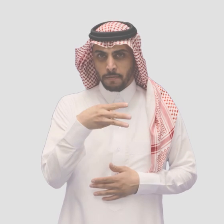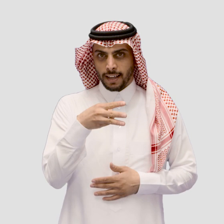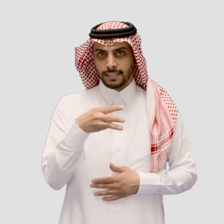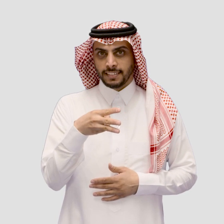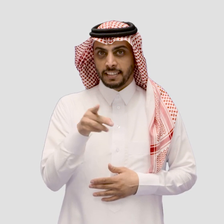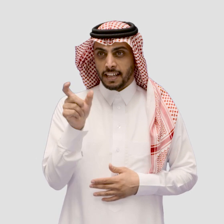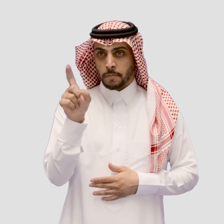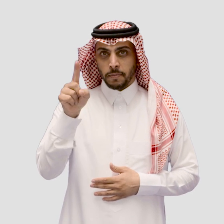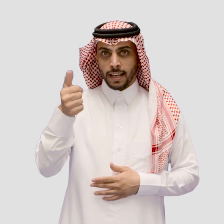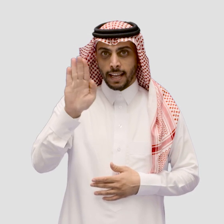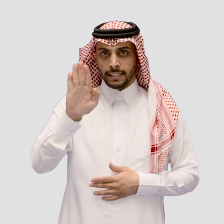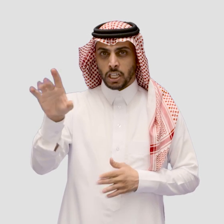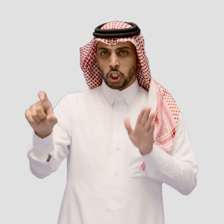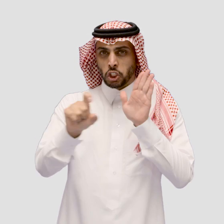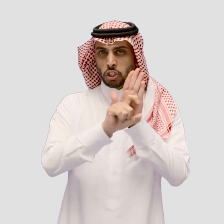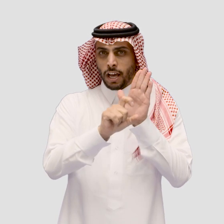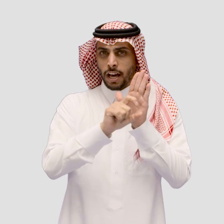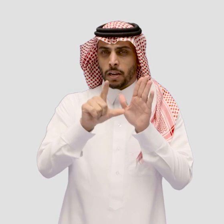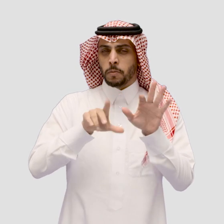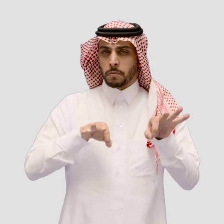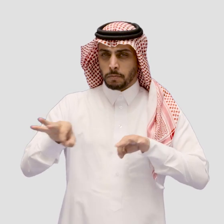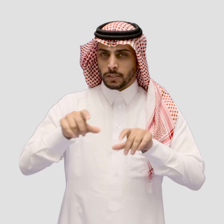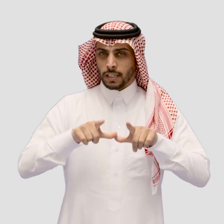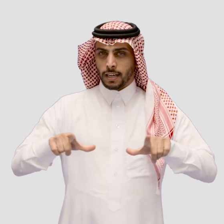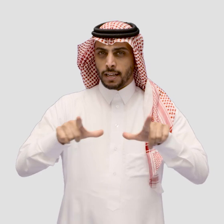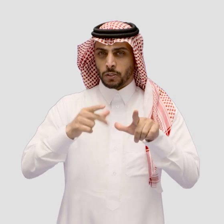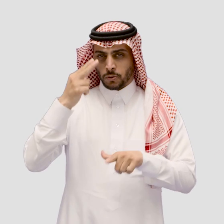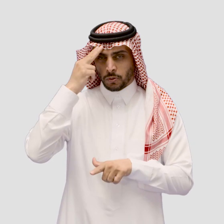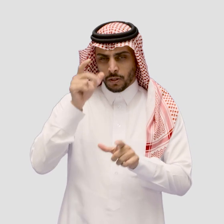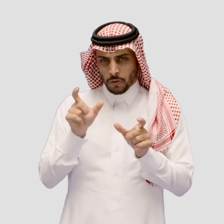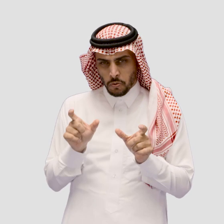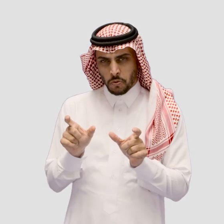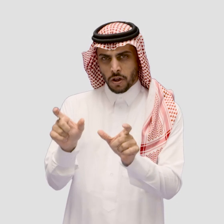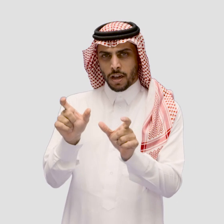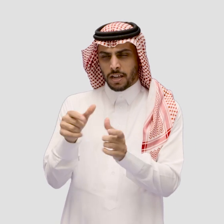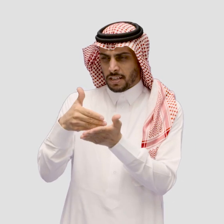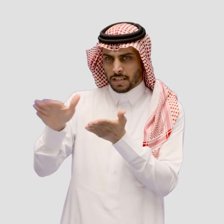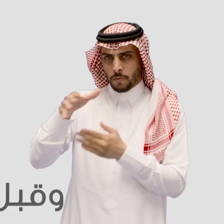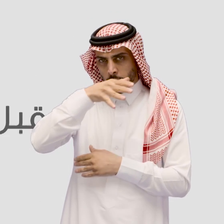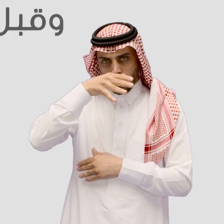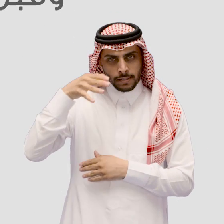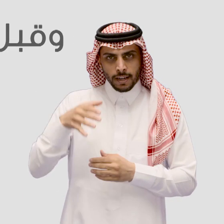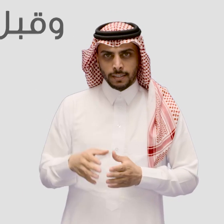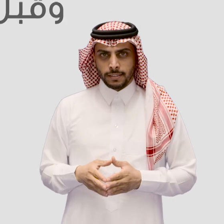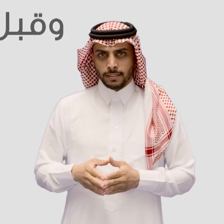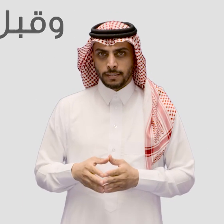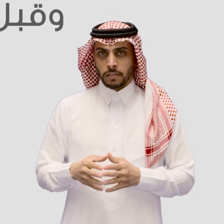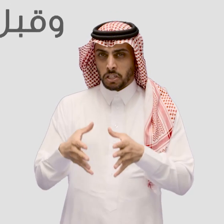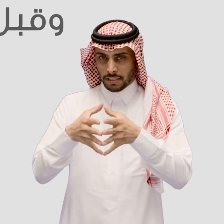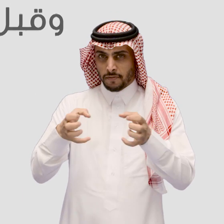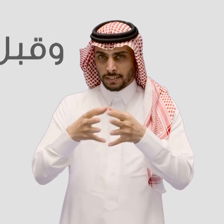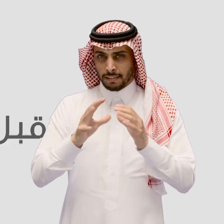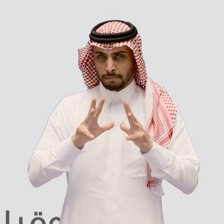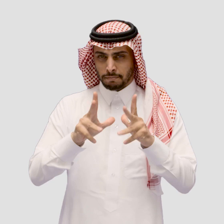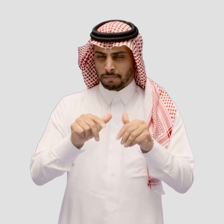نبراس، هذا الشعار هو للمشروع الوطني للوقاية من المخدرات. وقبل الخوض في